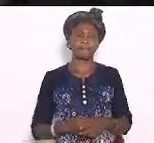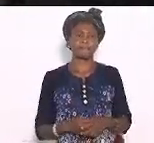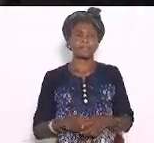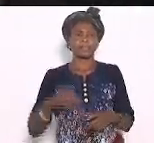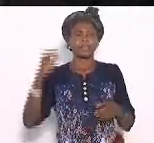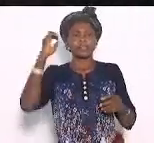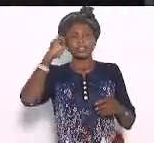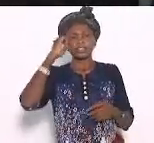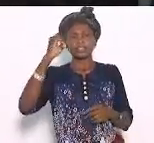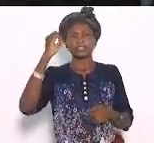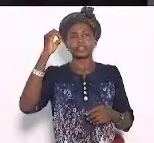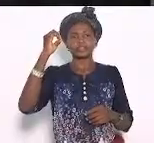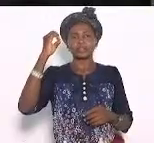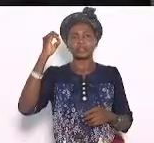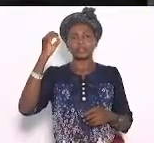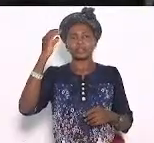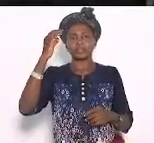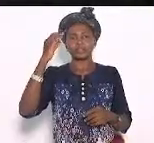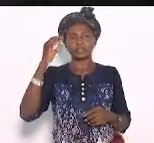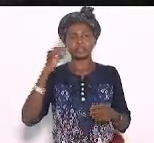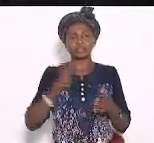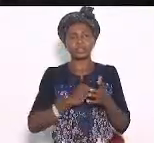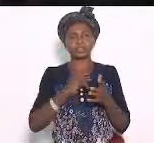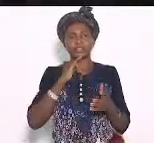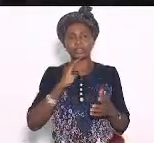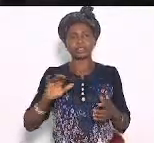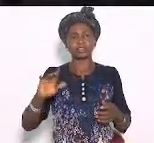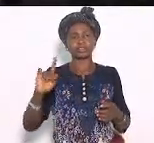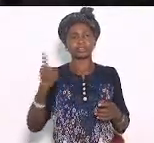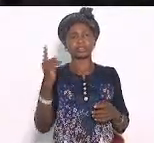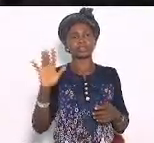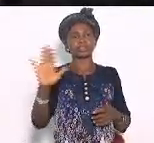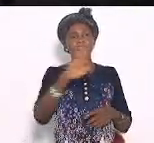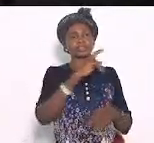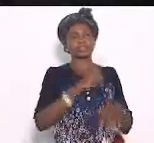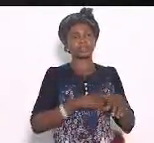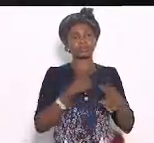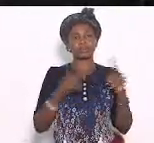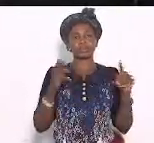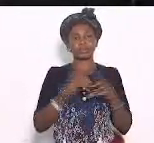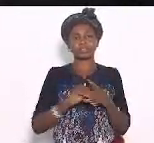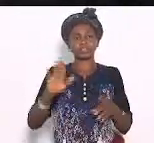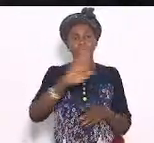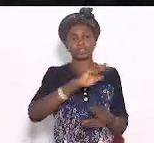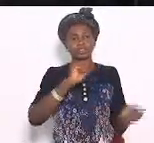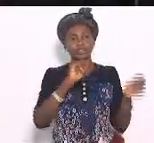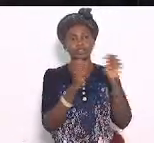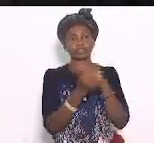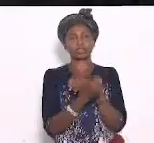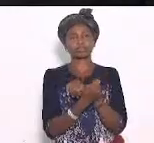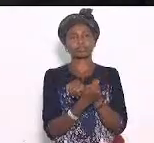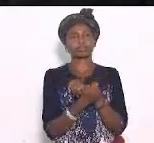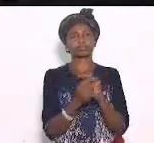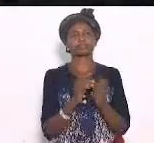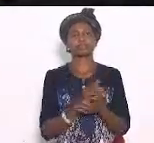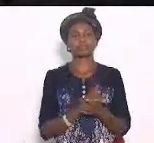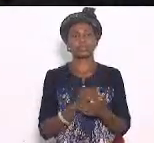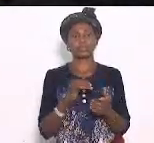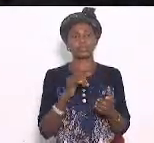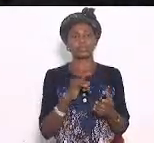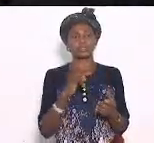de it's not only your time but your